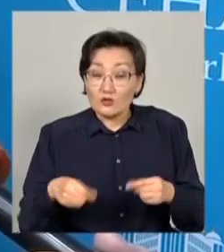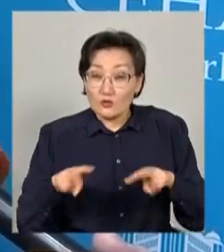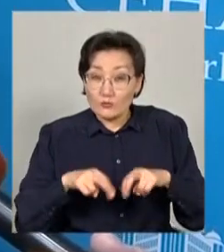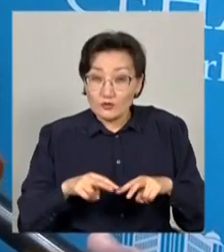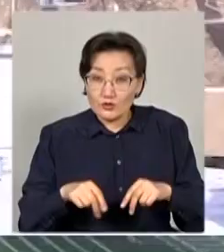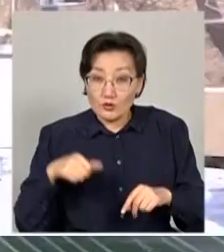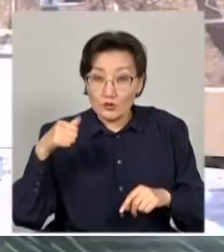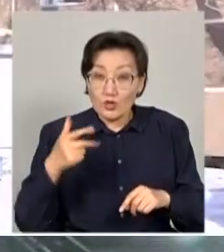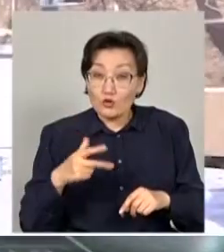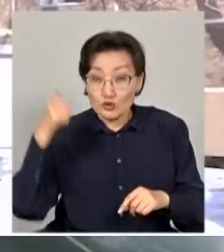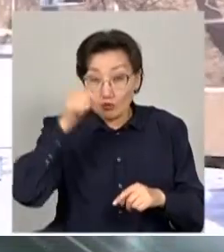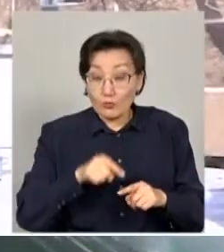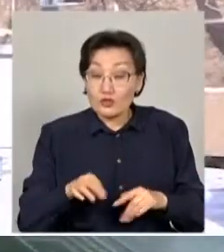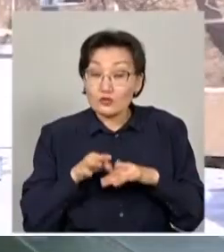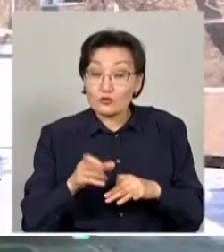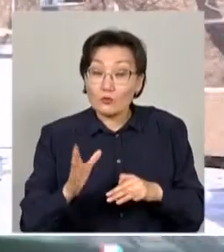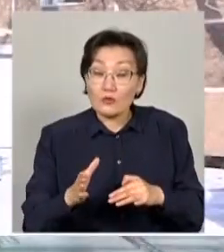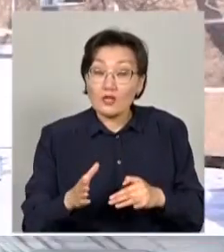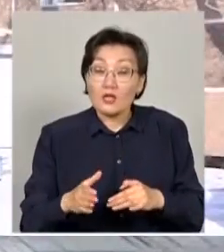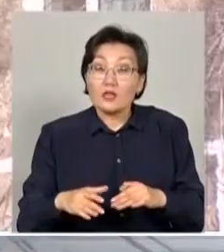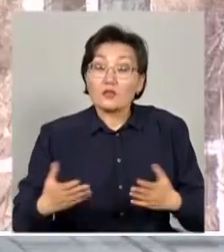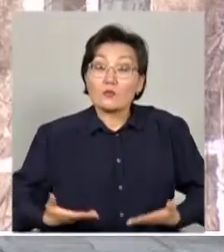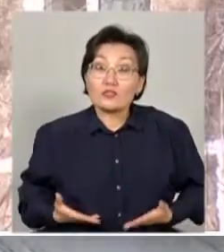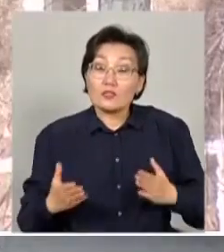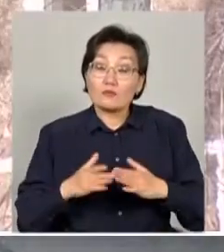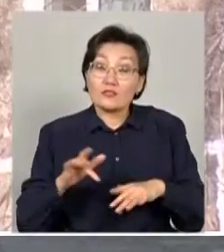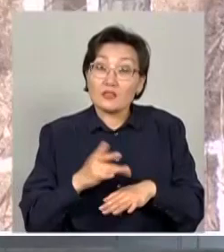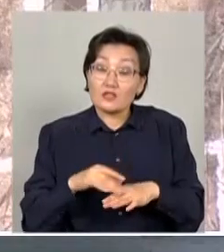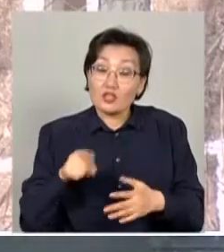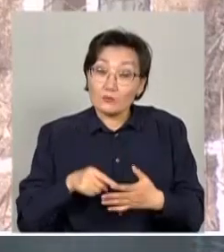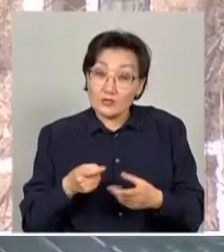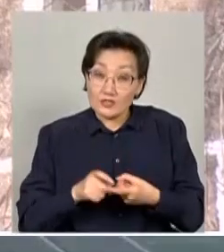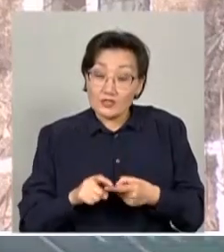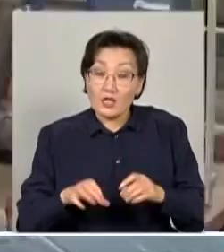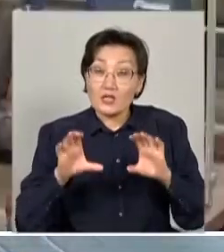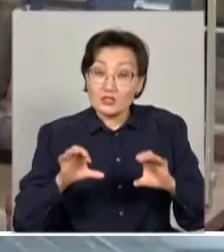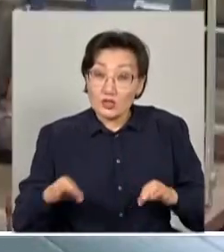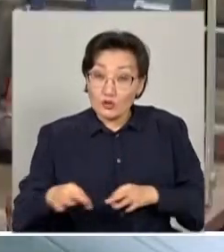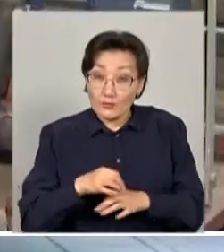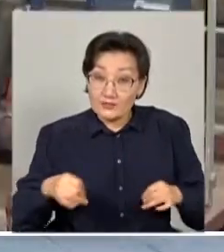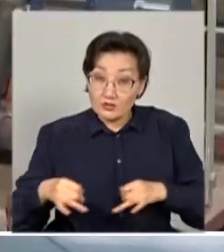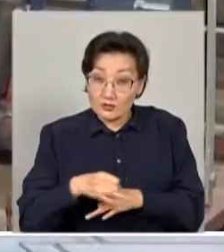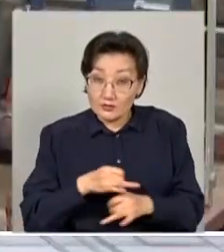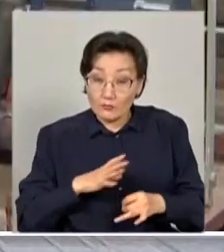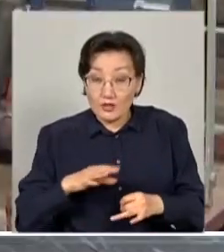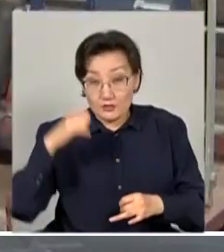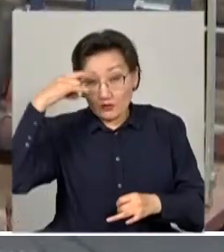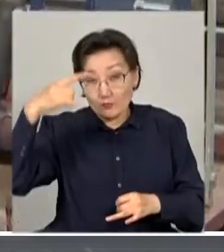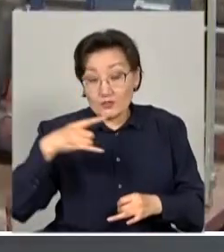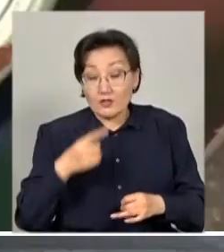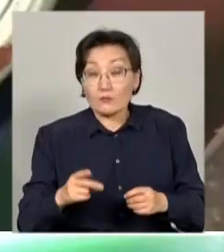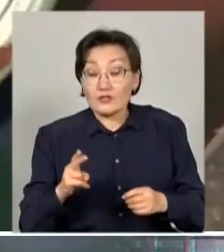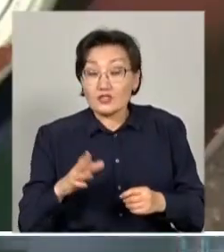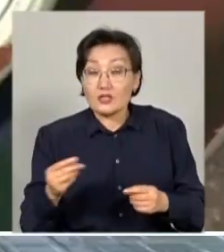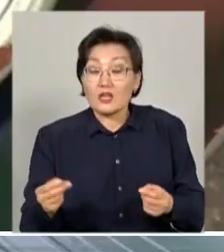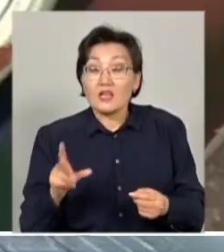бой жүргізіледі. Жоғары палата бүгін елдегі тұрғын үй коммуналдық шаруашылық мәселесіне қатысты заң жобасында қарастырды. Енді Қазақстанда пәтер саны